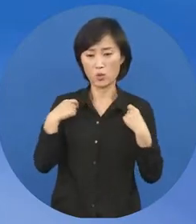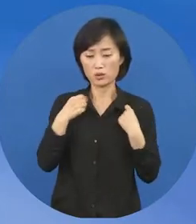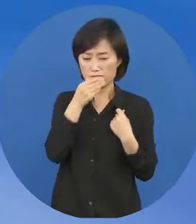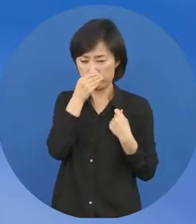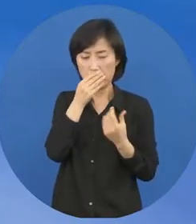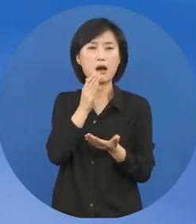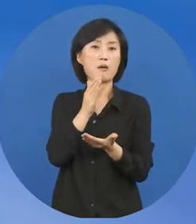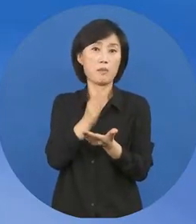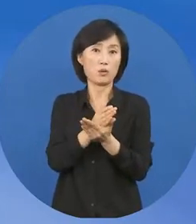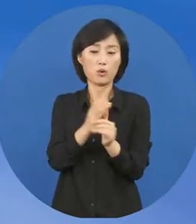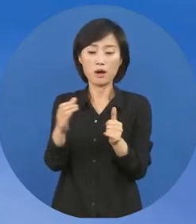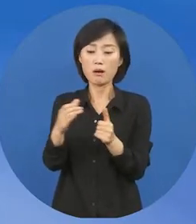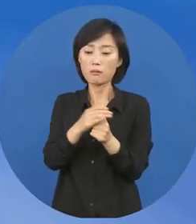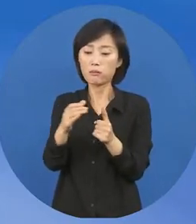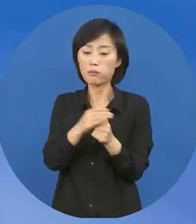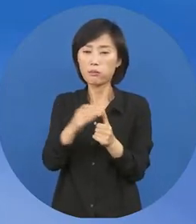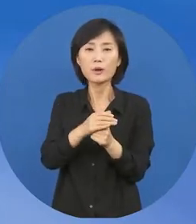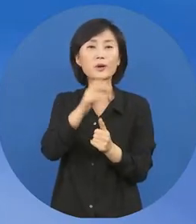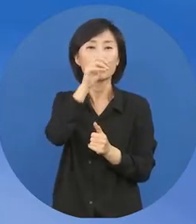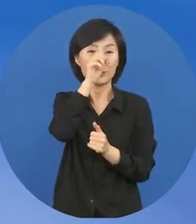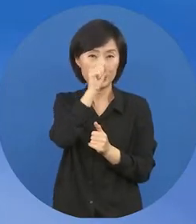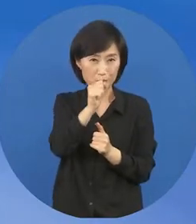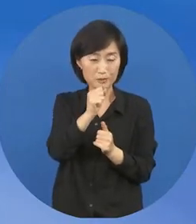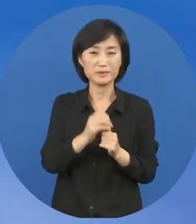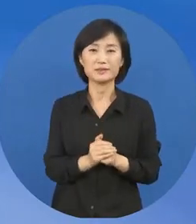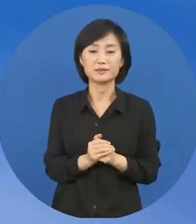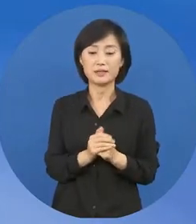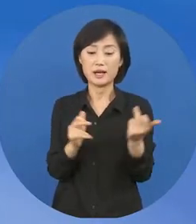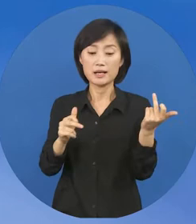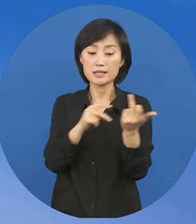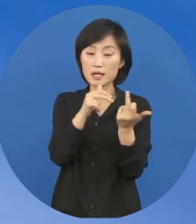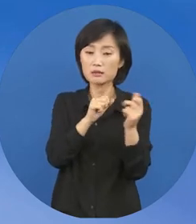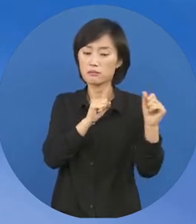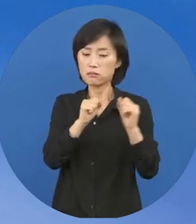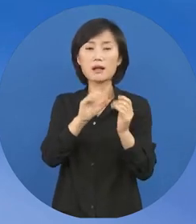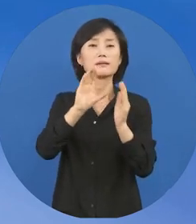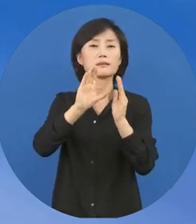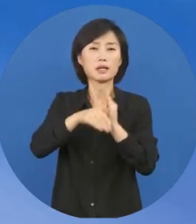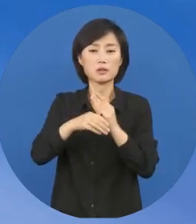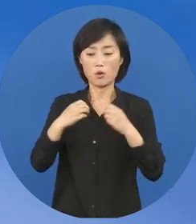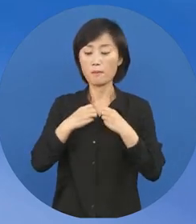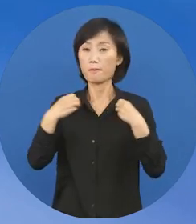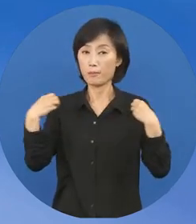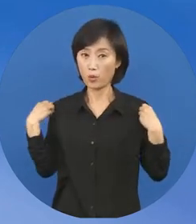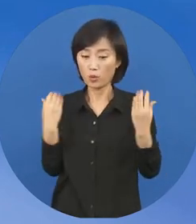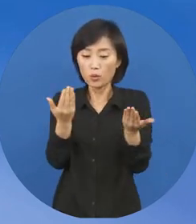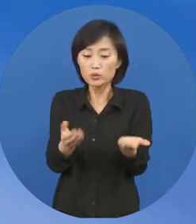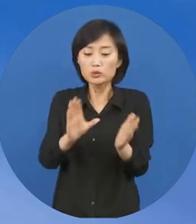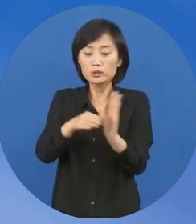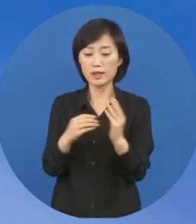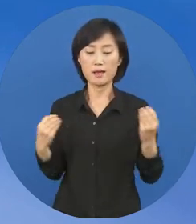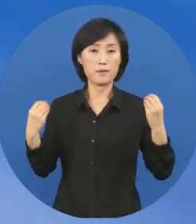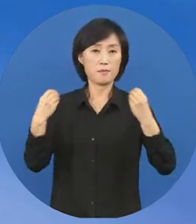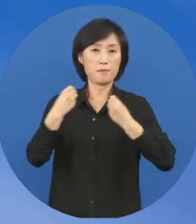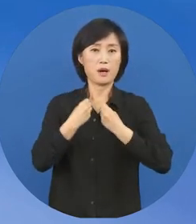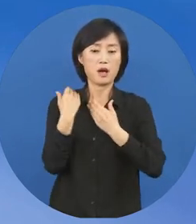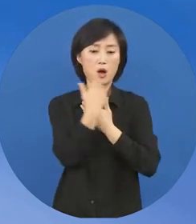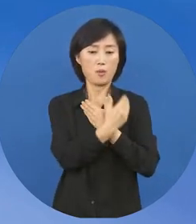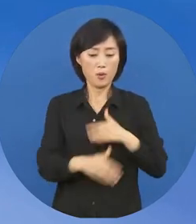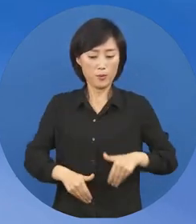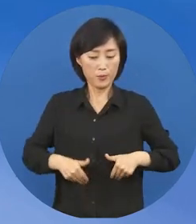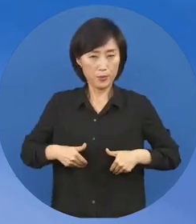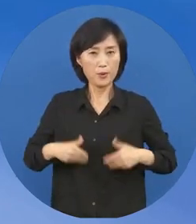꽉 끼는 옷보다는 조금 헐거운 옷을 입는 것이 좋은데요 산에서 움직일 때는 옷을 벗고 쉴 때 옷을 입어